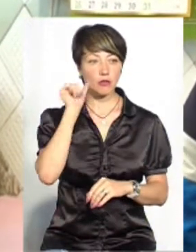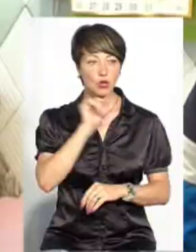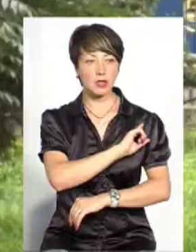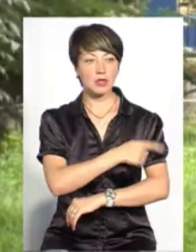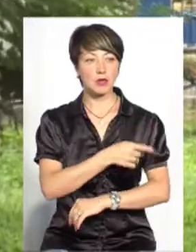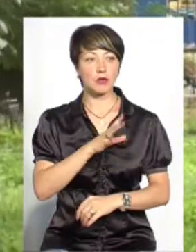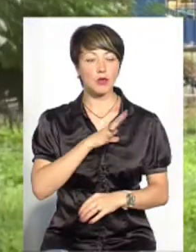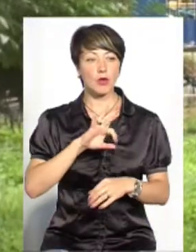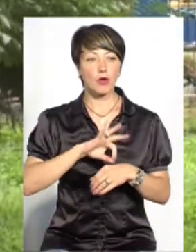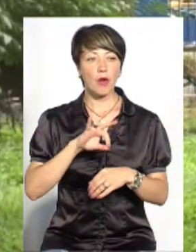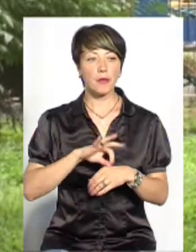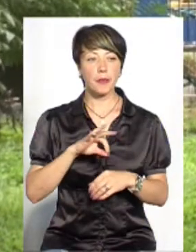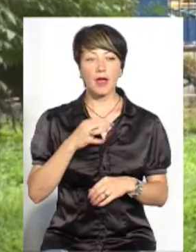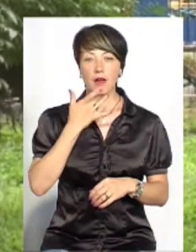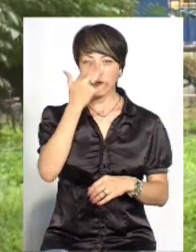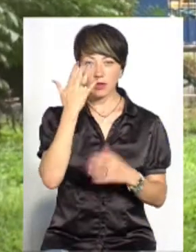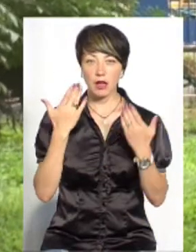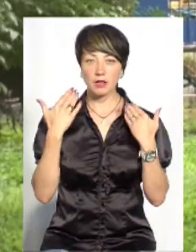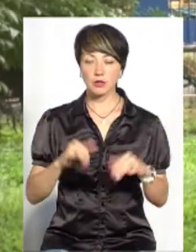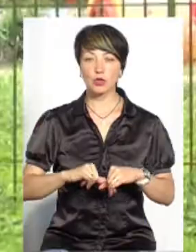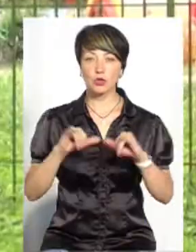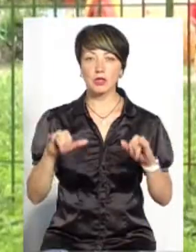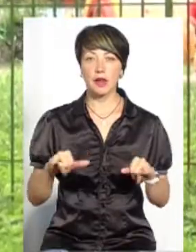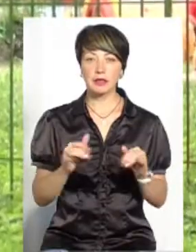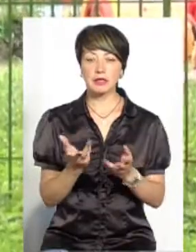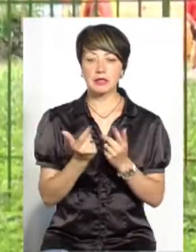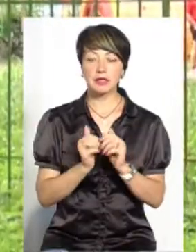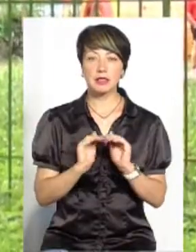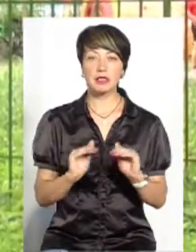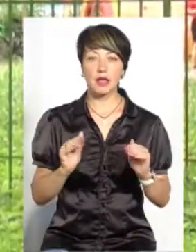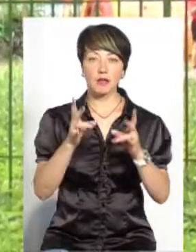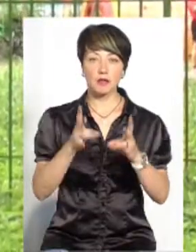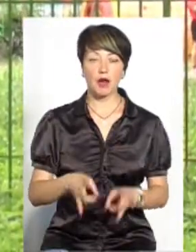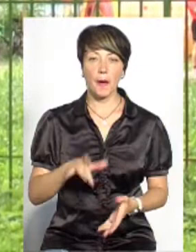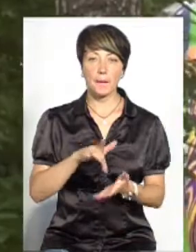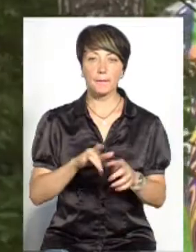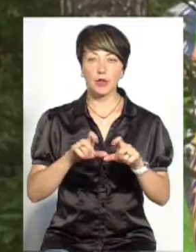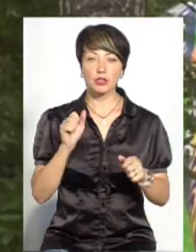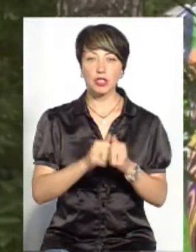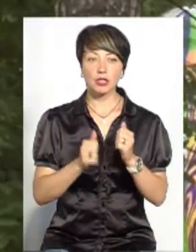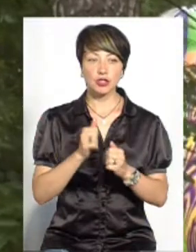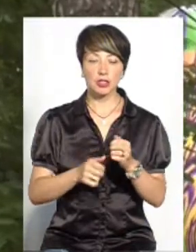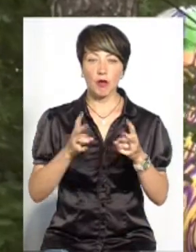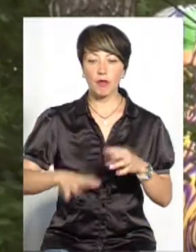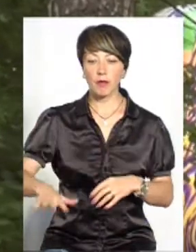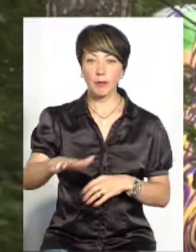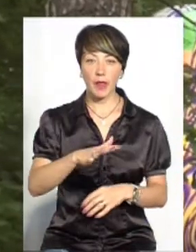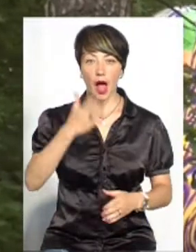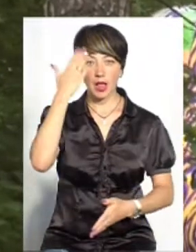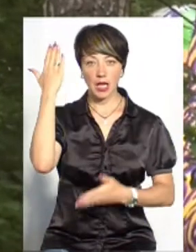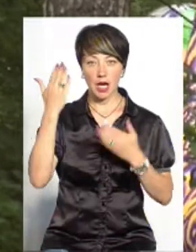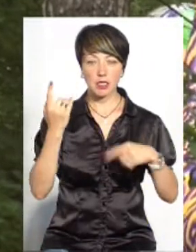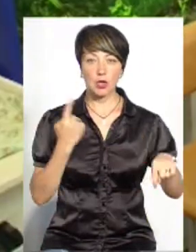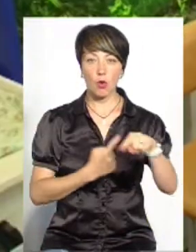сильно боліло. Влітку під час канікул зростає кількість маленьких пацієнтів у травмпунктах. Травмуються найчастіше на дитячих майданчиках та атракціонах,